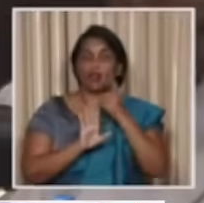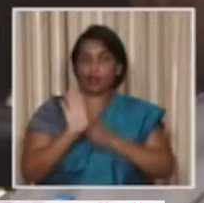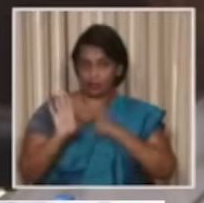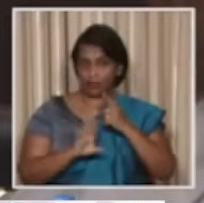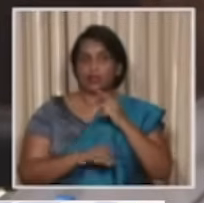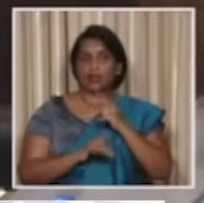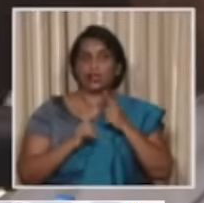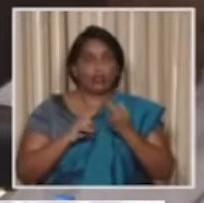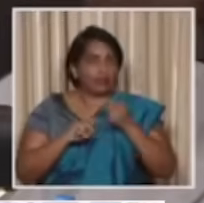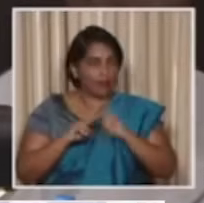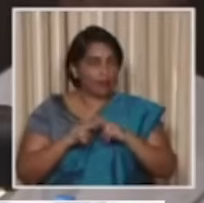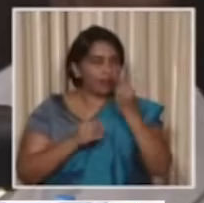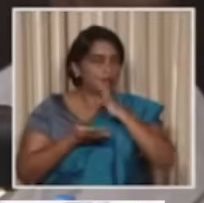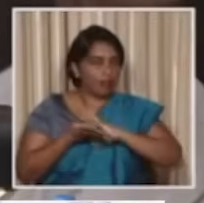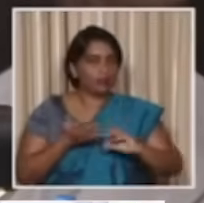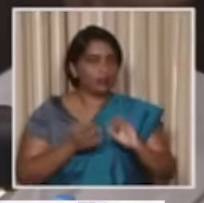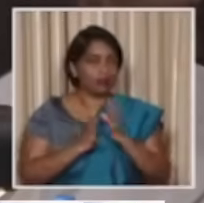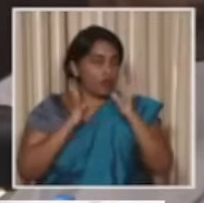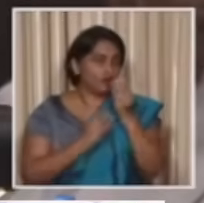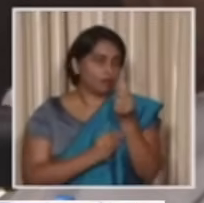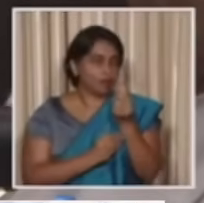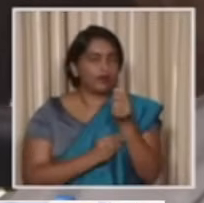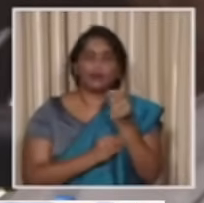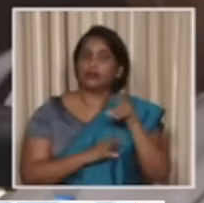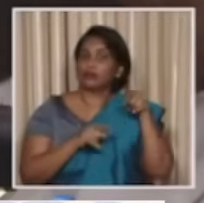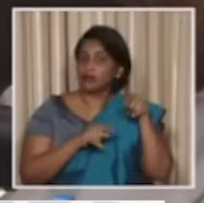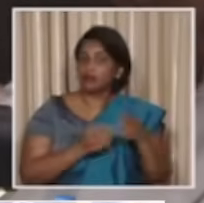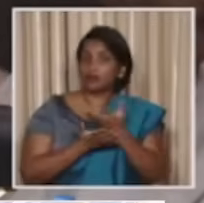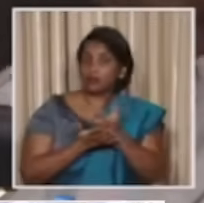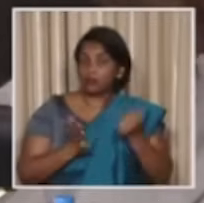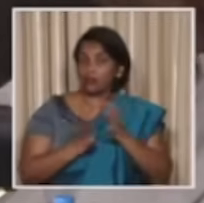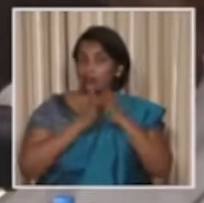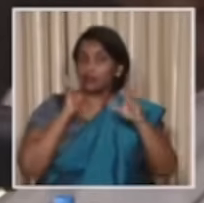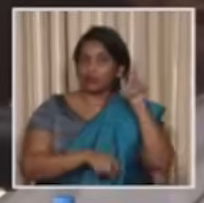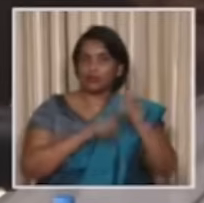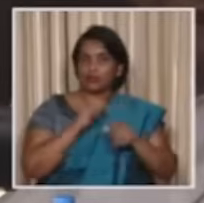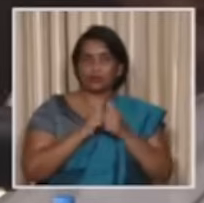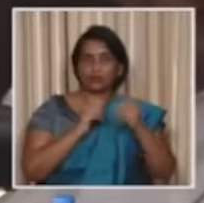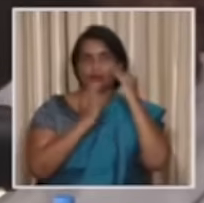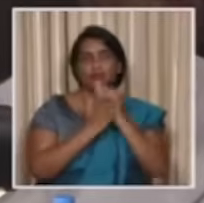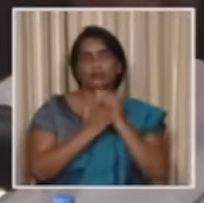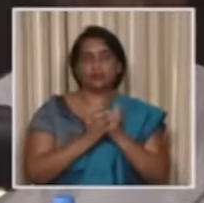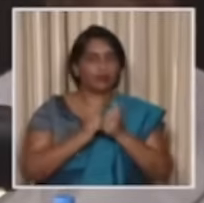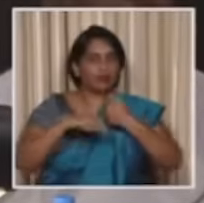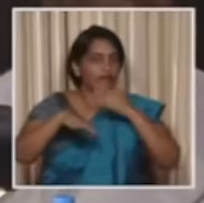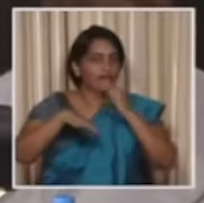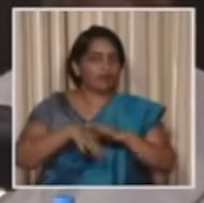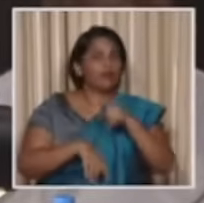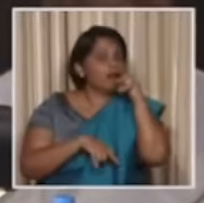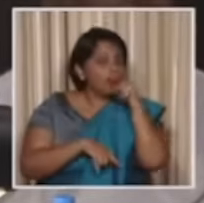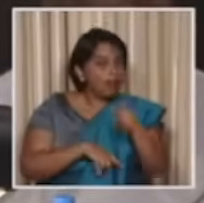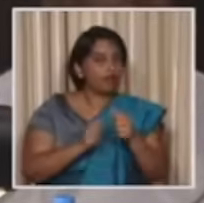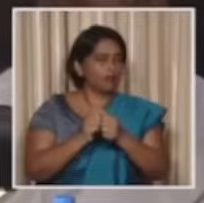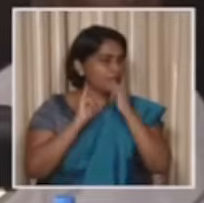किसी प्रमाण है गाता नया क्या नया है भाई सुल प्रमाण है नमूत मैं वह गाता बहो आये टा मैं आंडु आता थी बिना इन्हें इतना